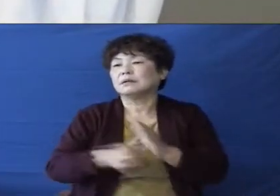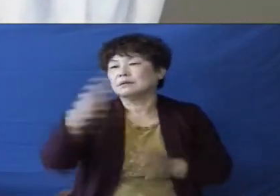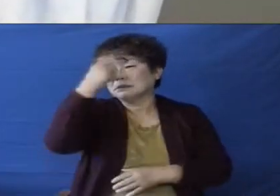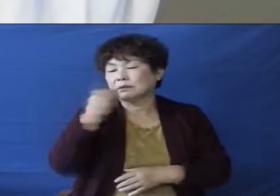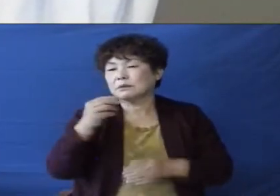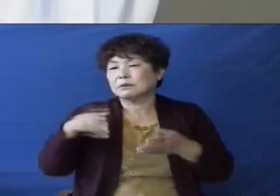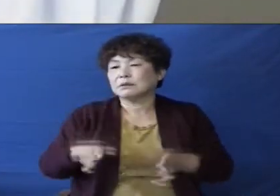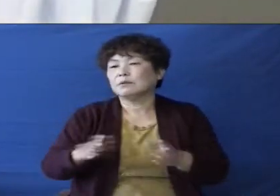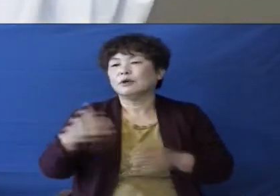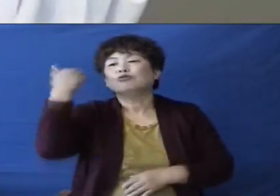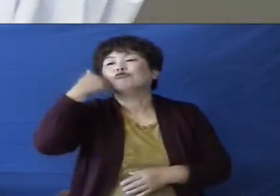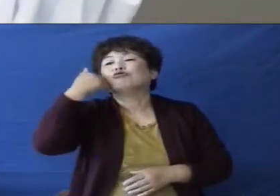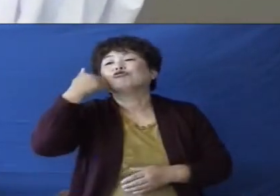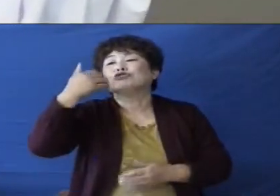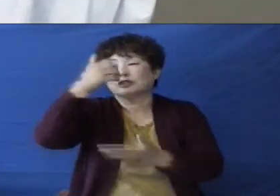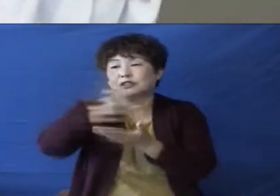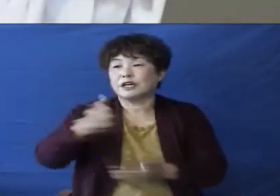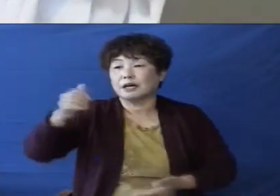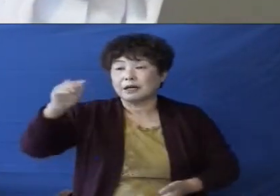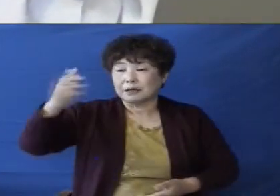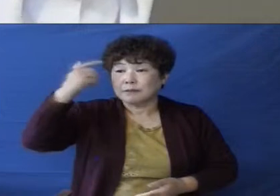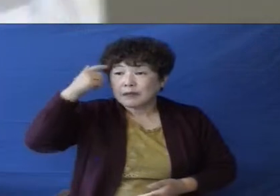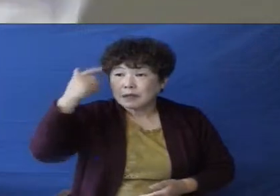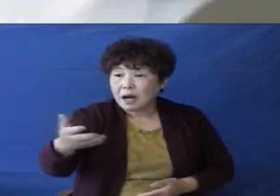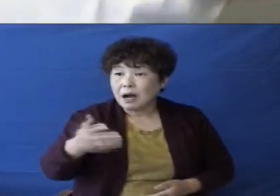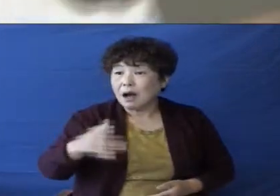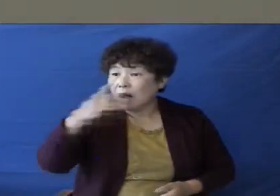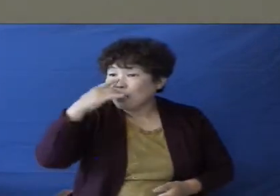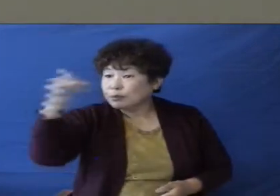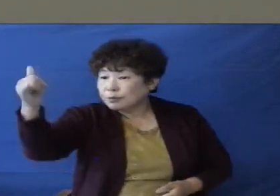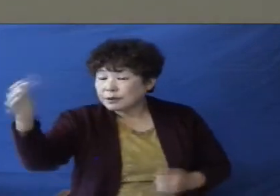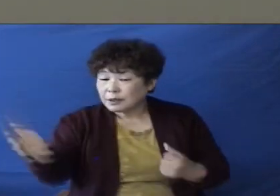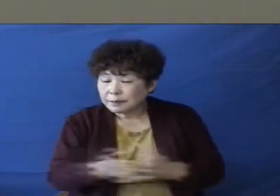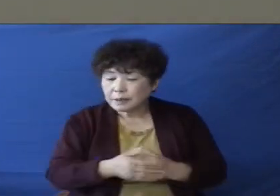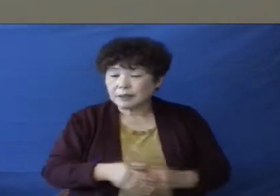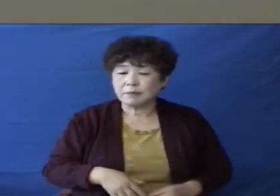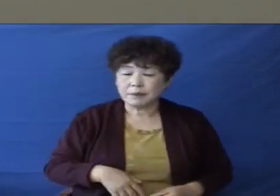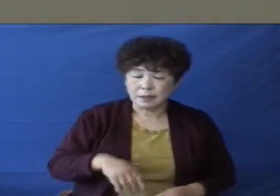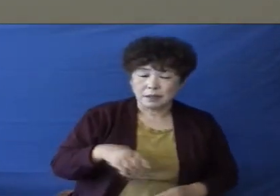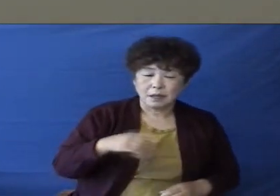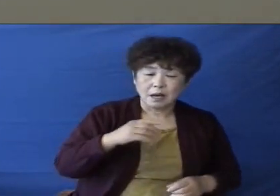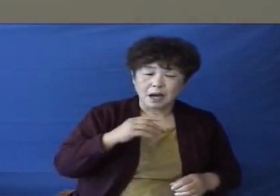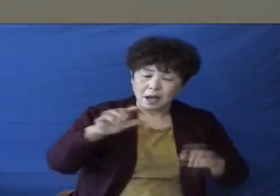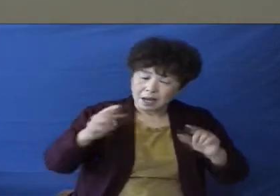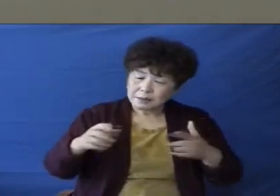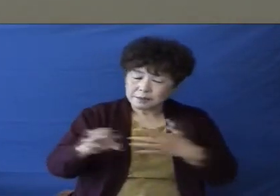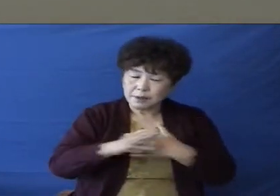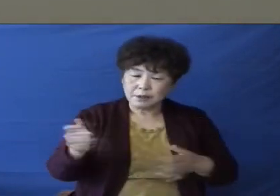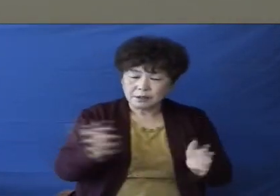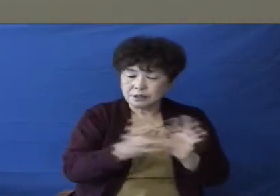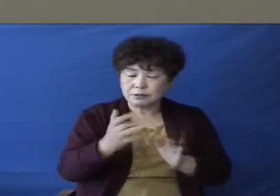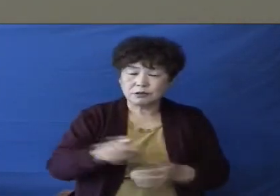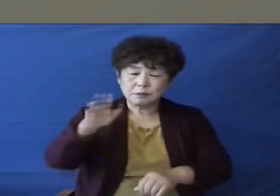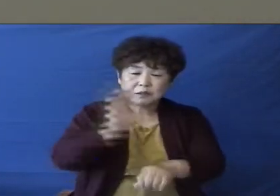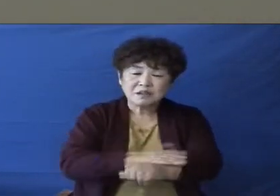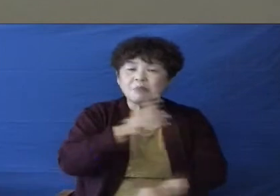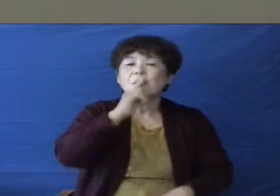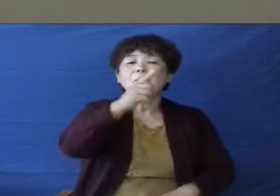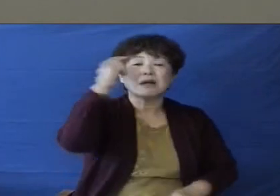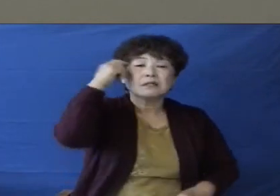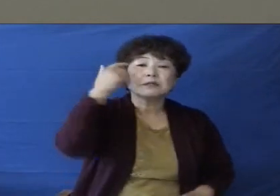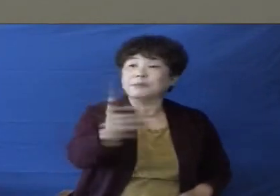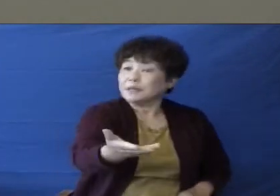아 저사람이 배속에서 죄를 진 겁니까 아니면 말씀이 잘못된 겁니까 이렇게 예수님께 지금 따진 거예요 예수님이